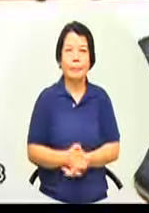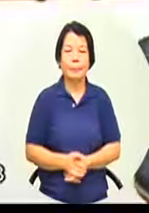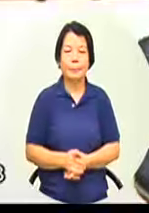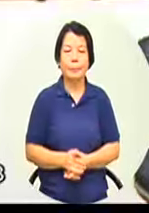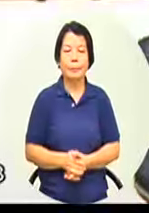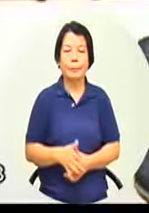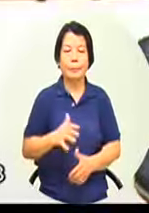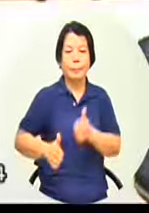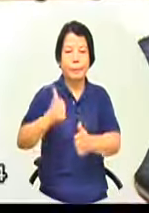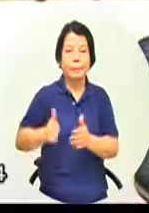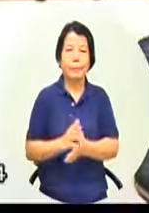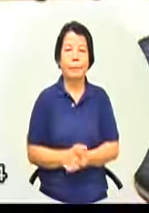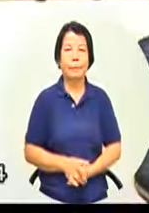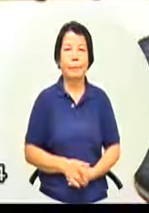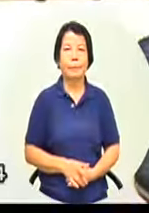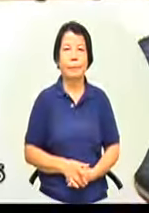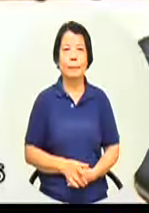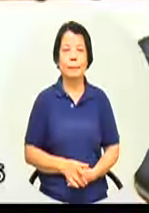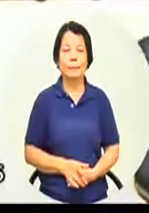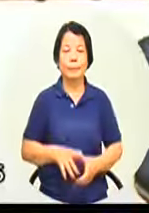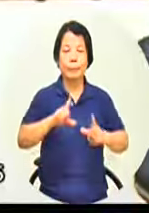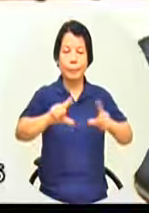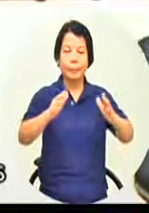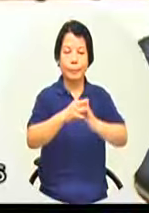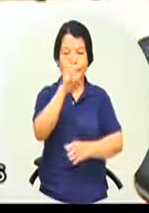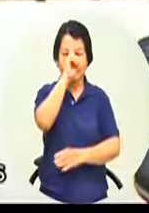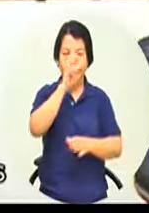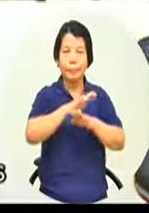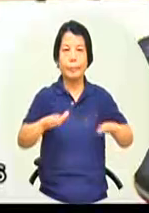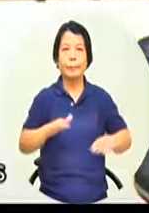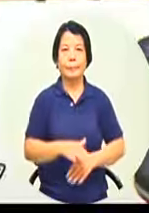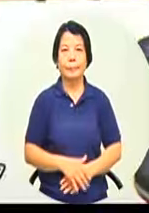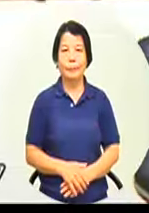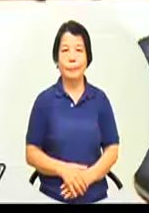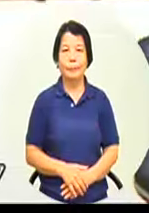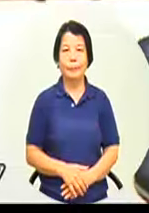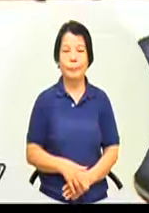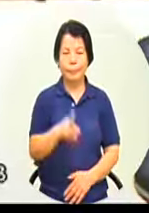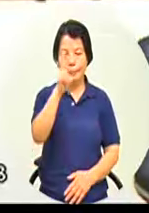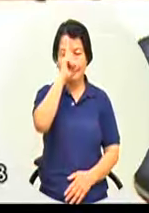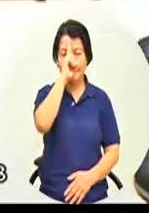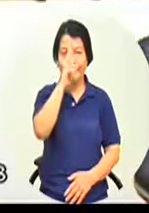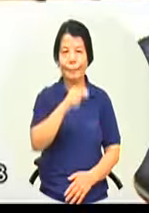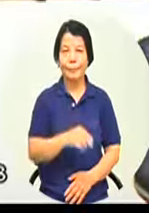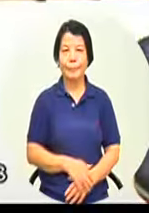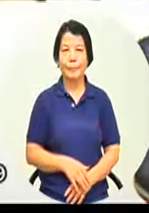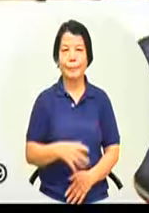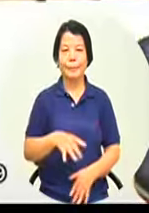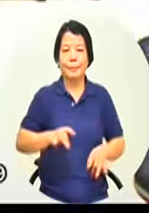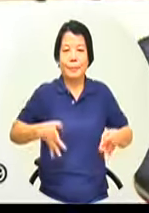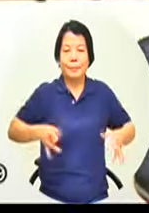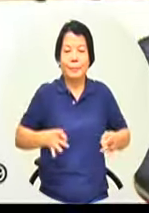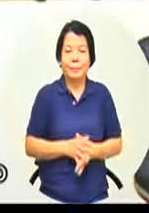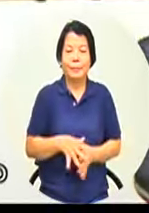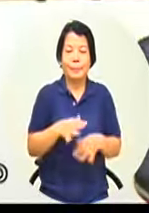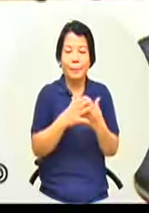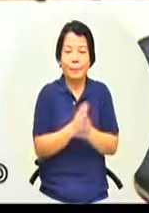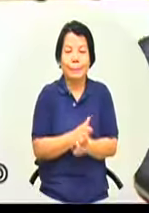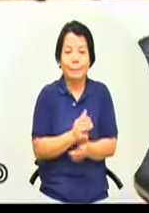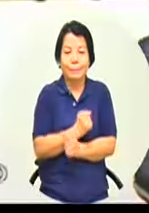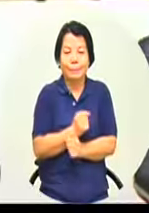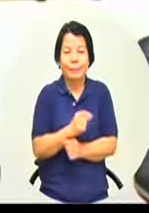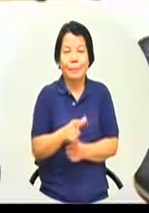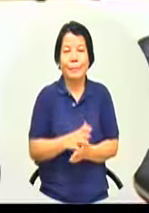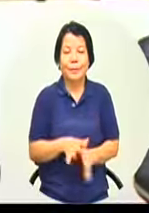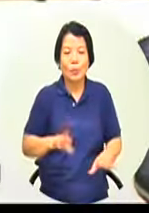管局长主管，大家午安哈。中昼啊，可能精神会较涣散些块啦，坐过六